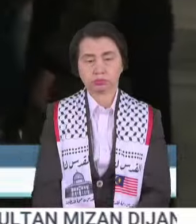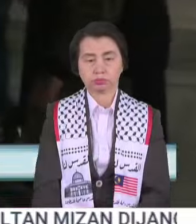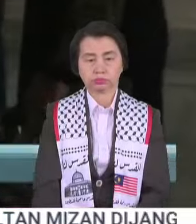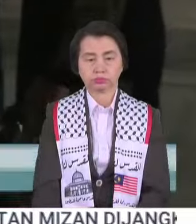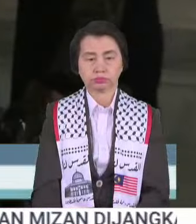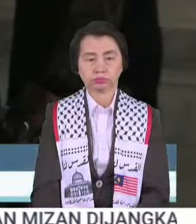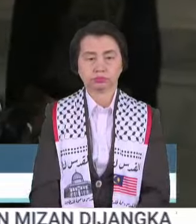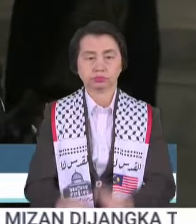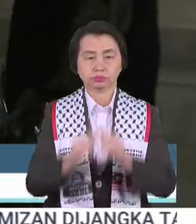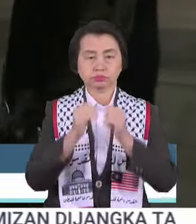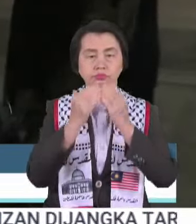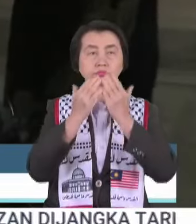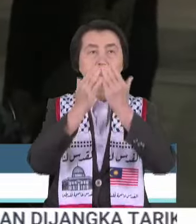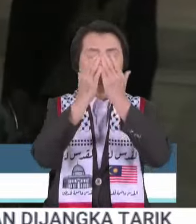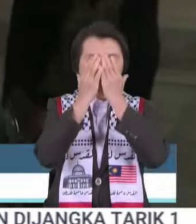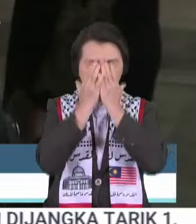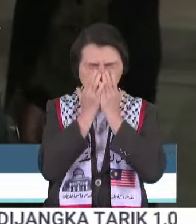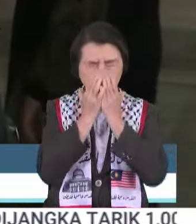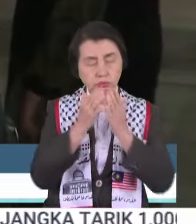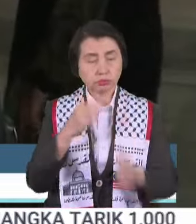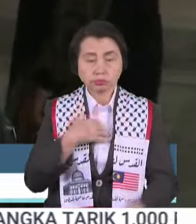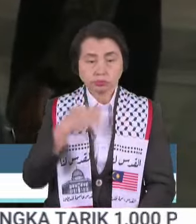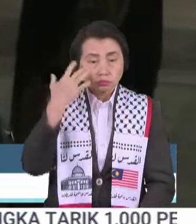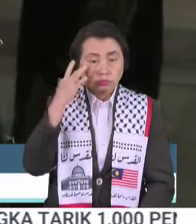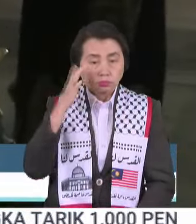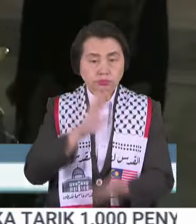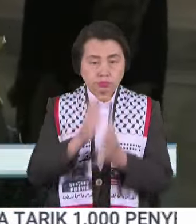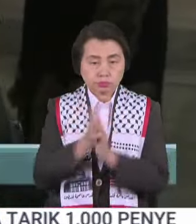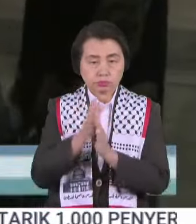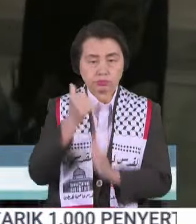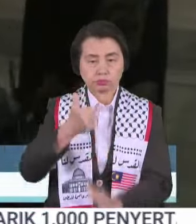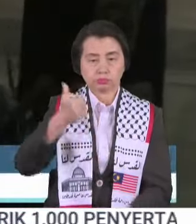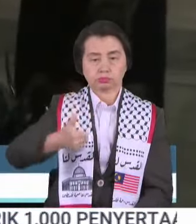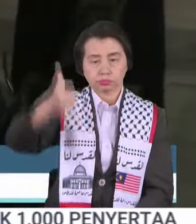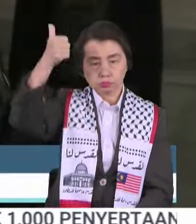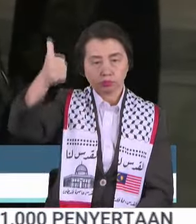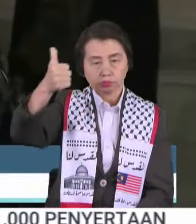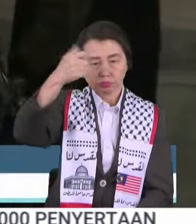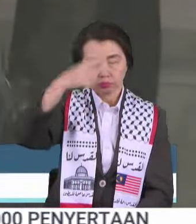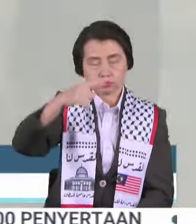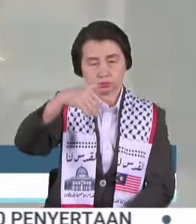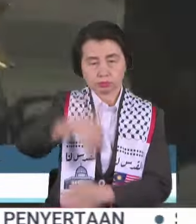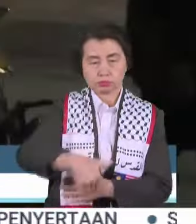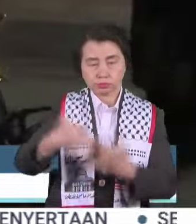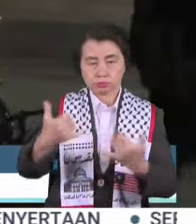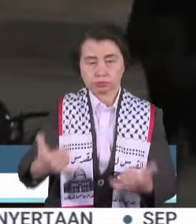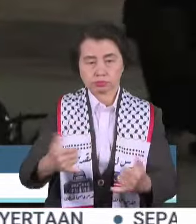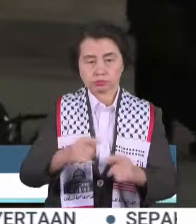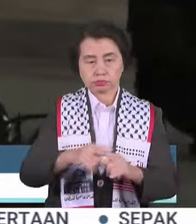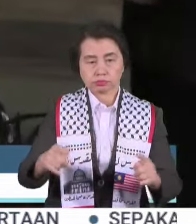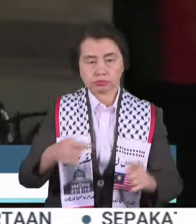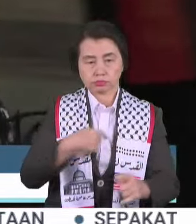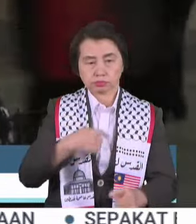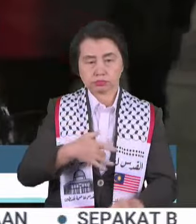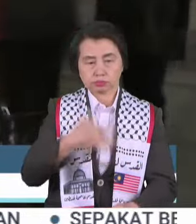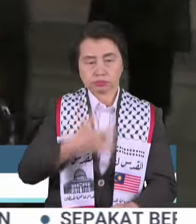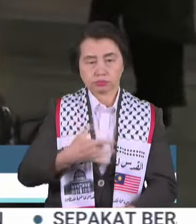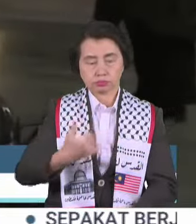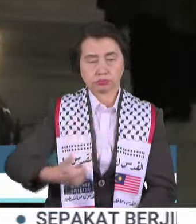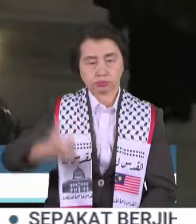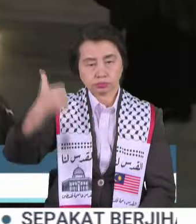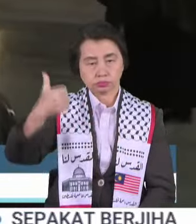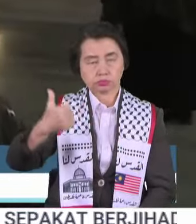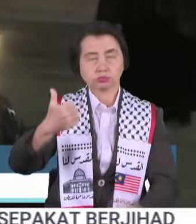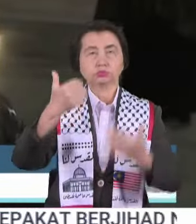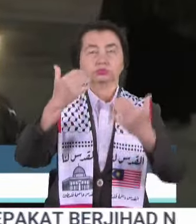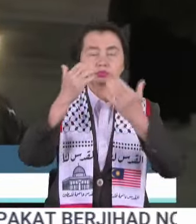Bersyukur, first of all. Tak sangka juga dapat jadi juara sebab semua hebat-hebat malam ni. Roxy memang rasa bersyukur dengan semua